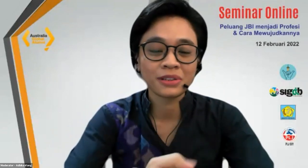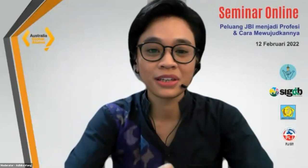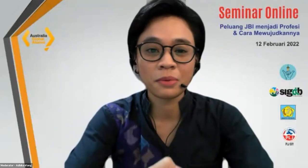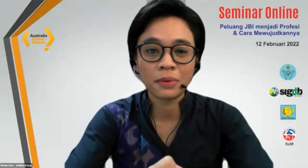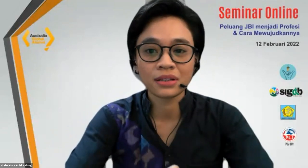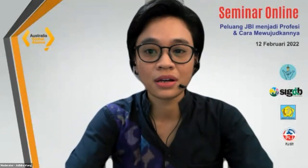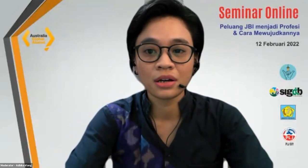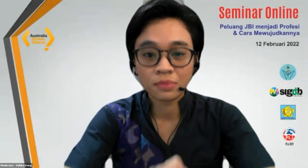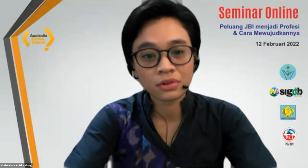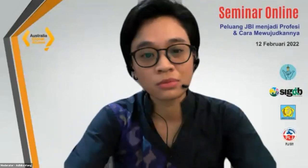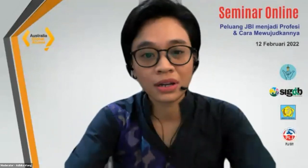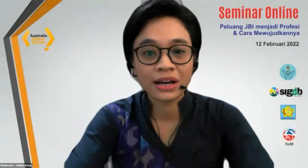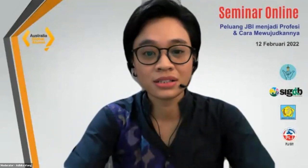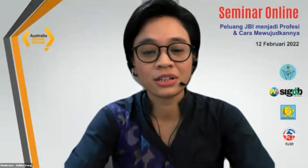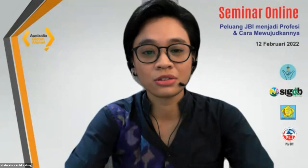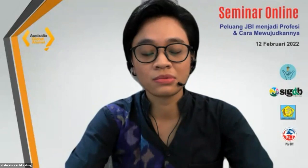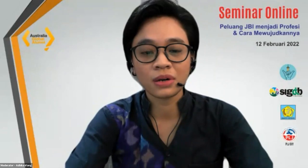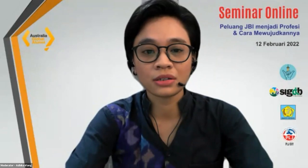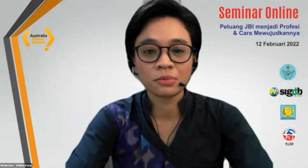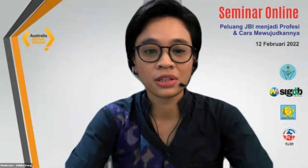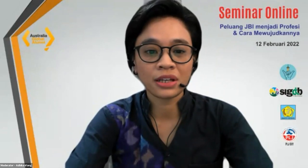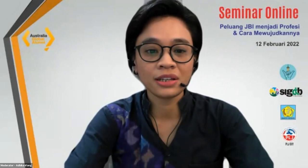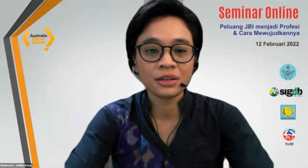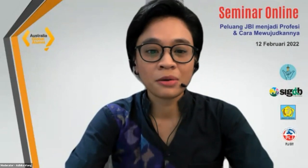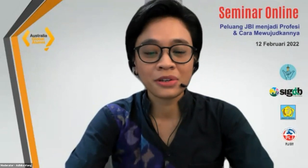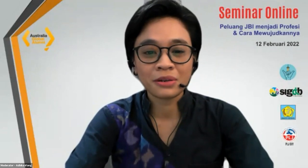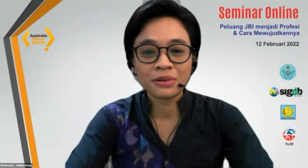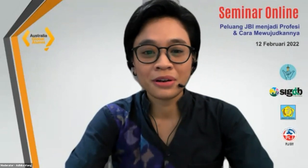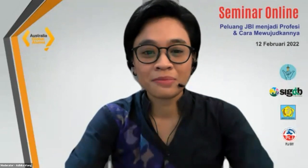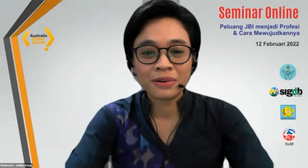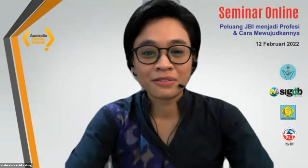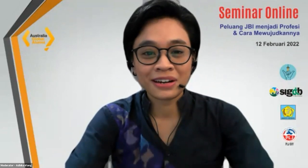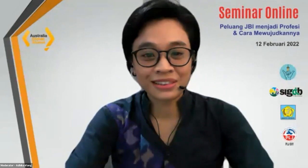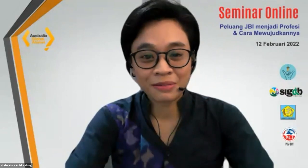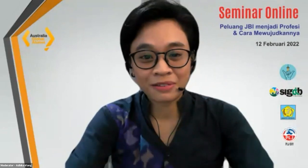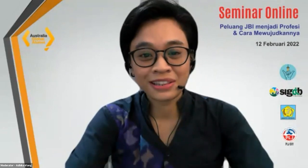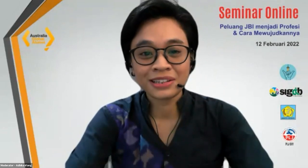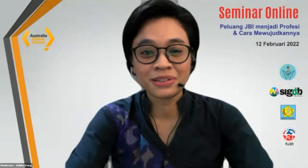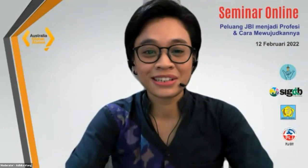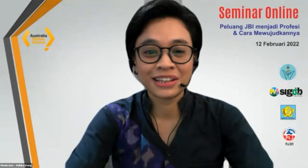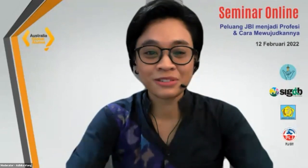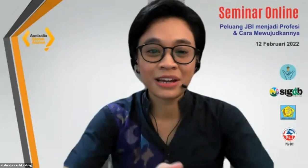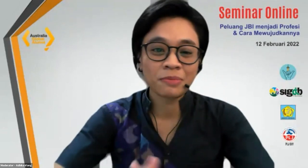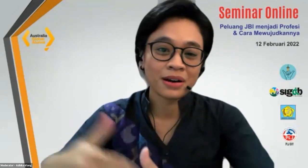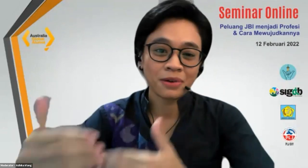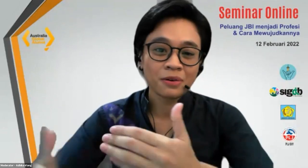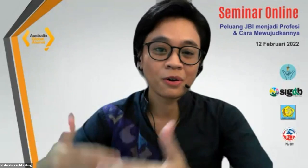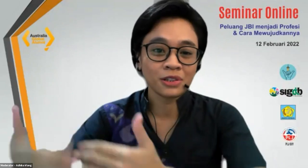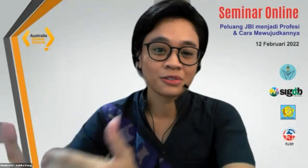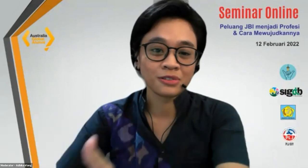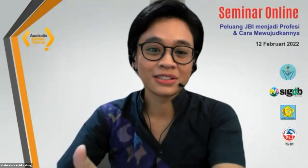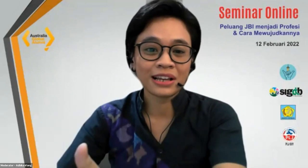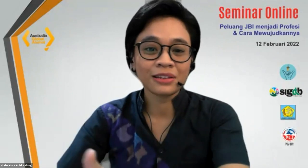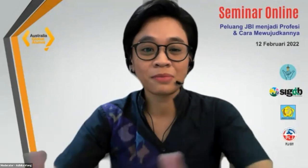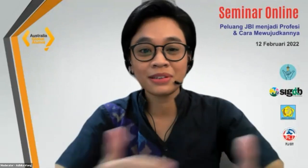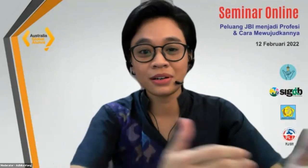tuh sepertinya memang kita perlu mulai aja gitu Oh seperti tadi Mungkin favorit dari pabrik tadi bercerita juga ya Pak bahwa